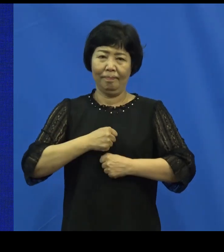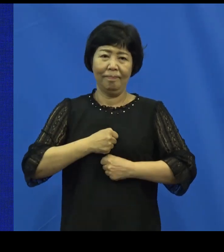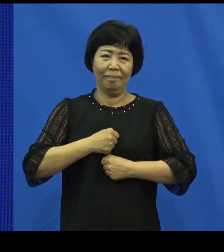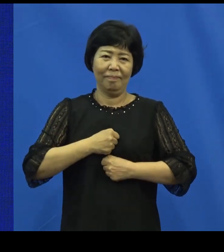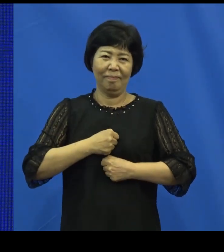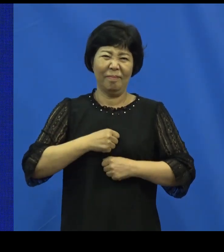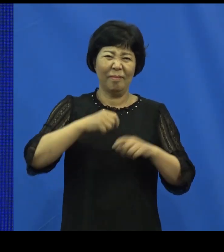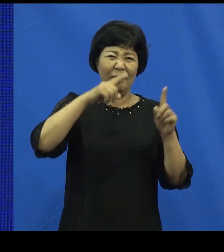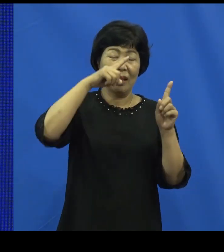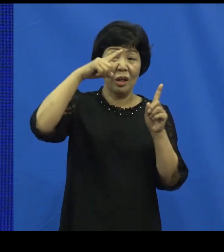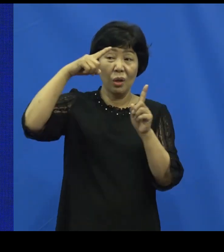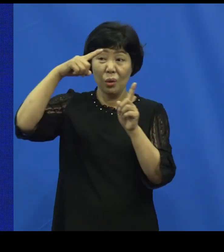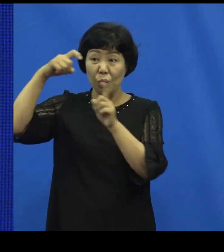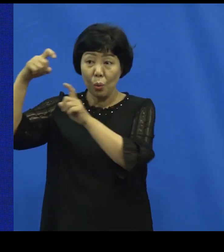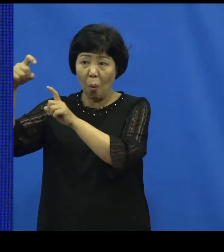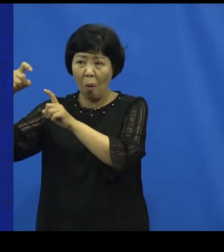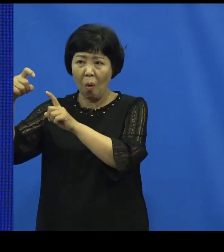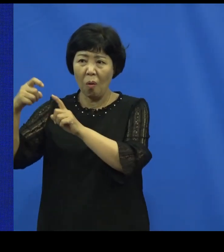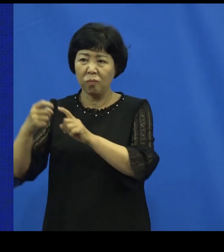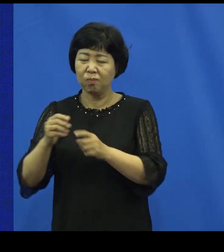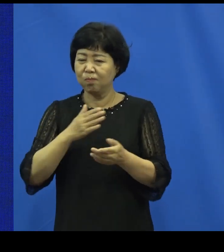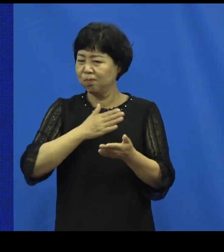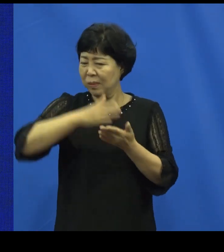유혹을 이겨낸 겁니다.